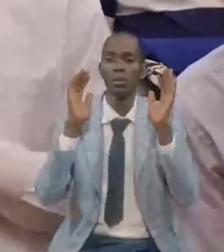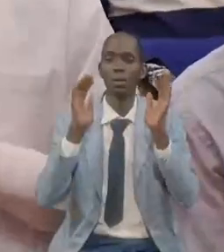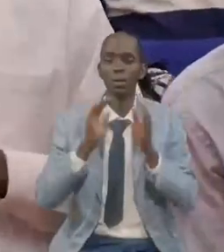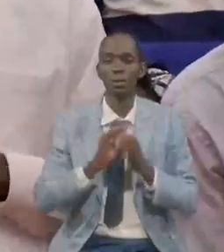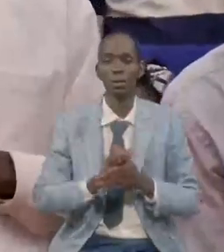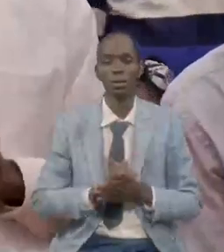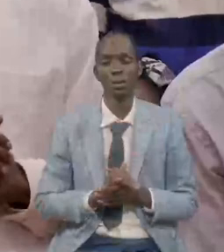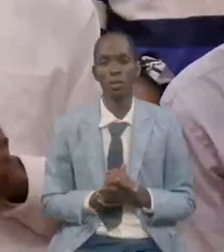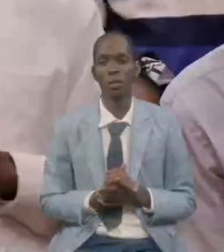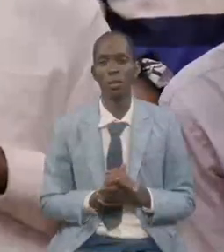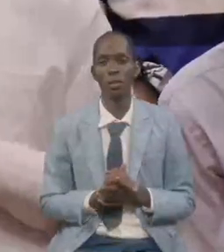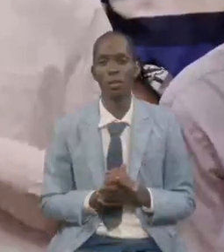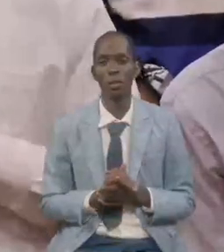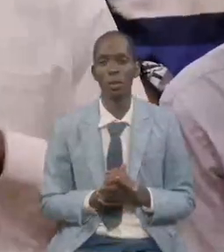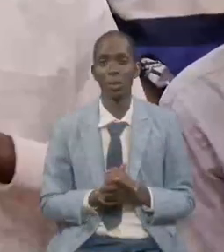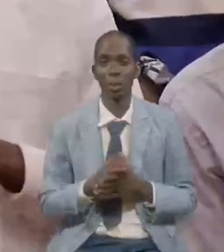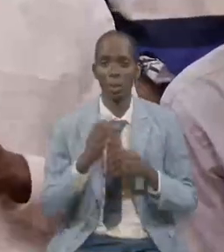savais.